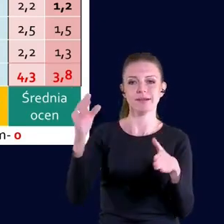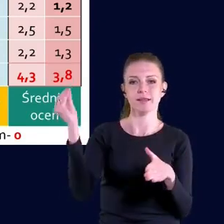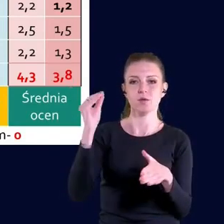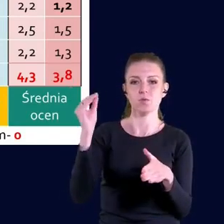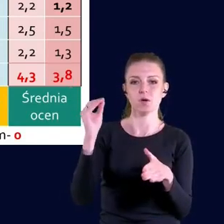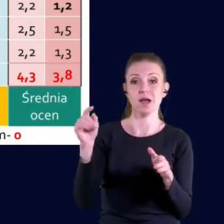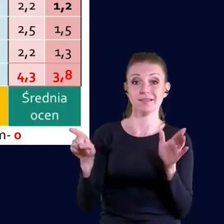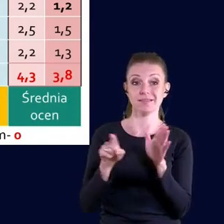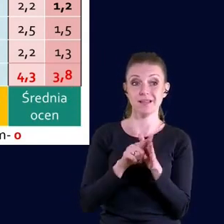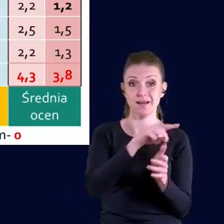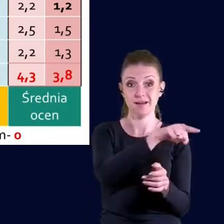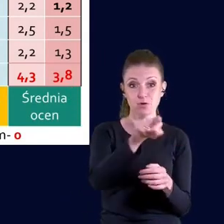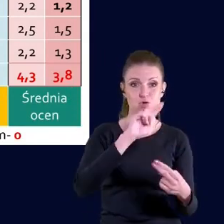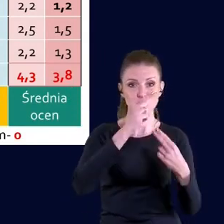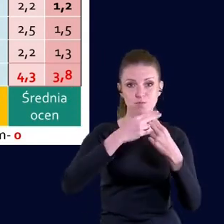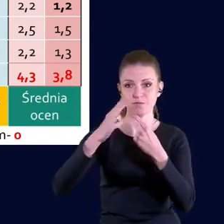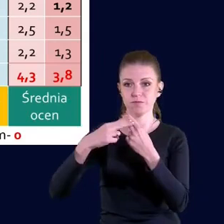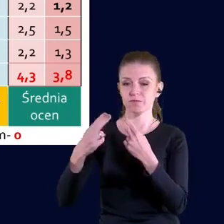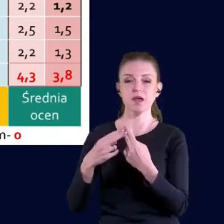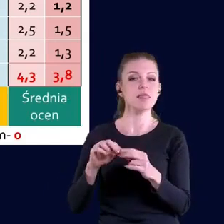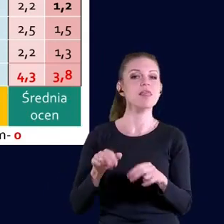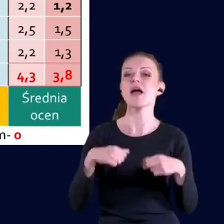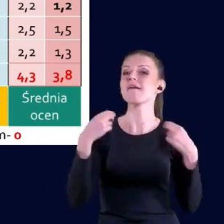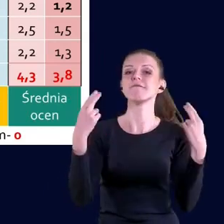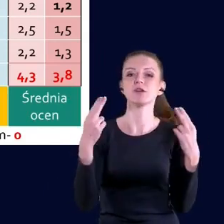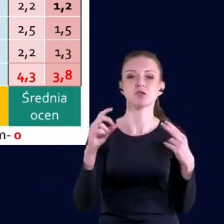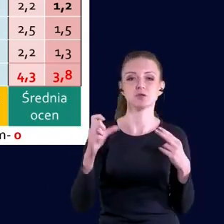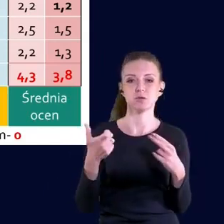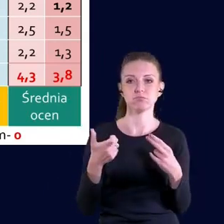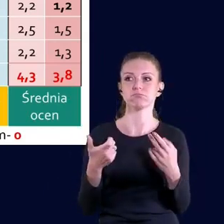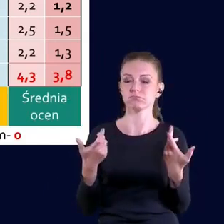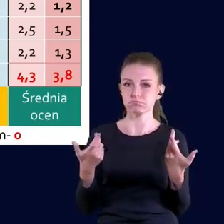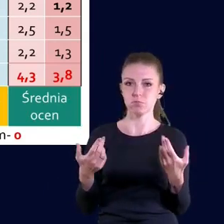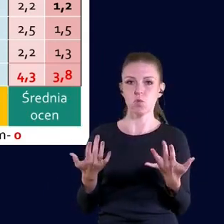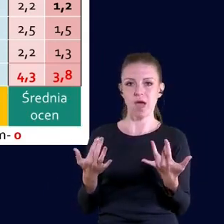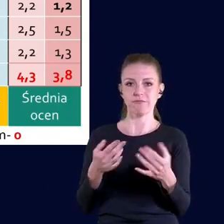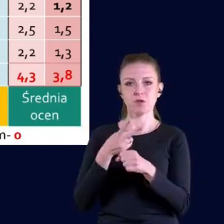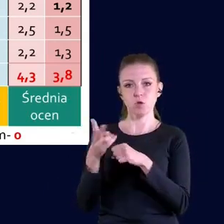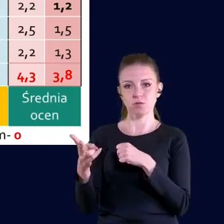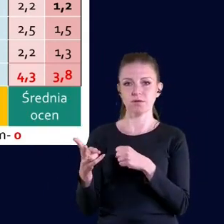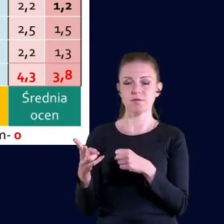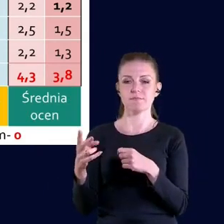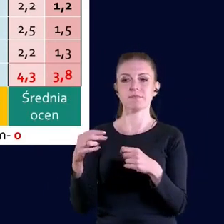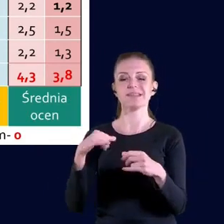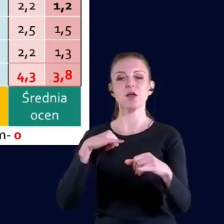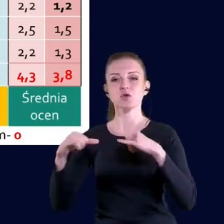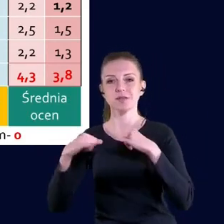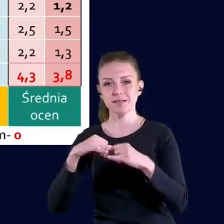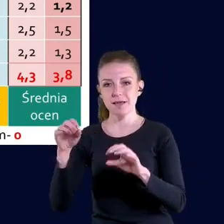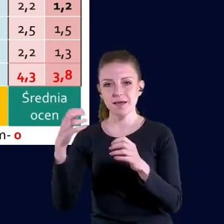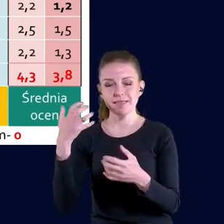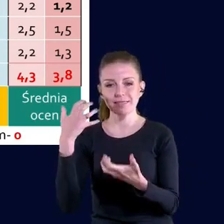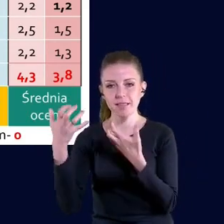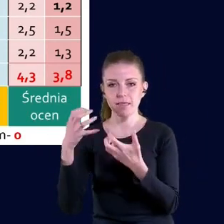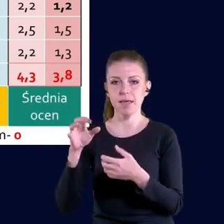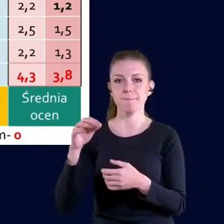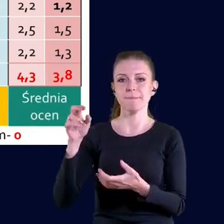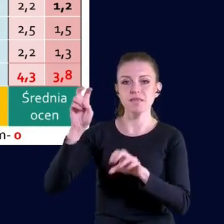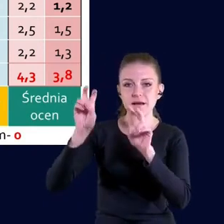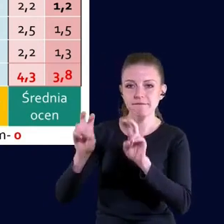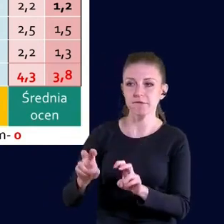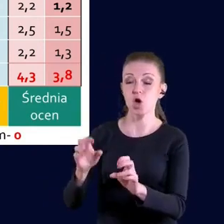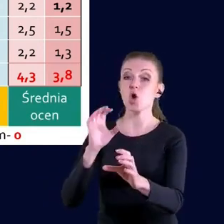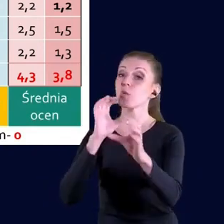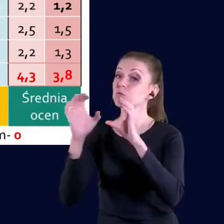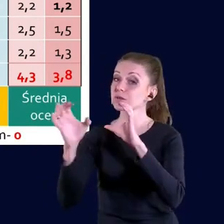najważniejsze okazało się otwarty dostęp do publikacji naukowych zarządzanie danymi badawczymi i komunikacją Naukowa